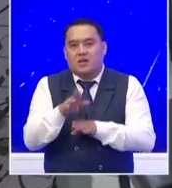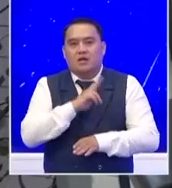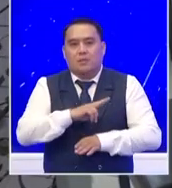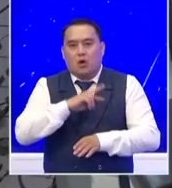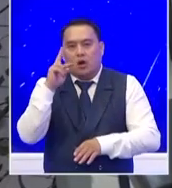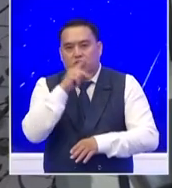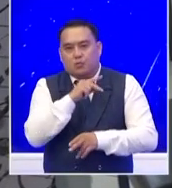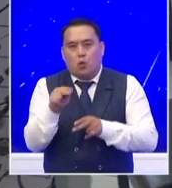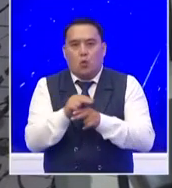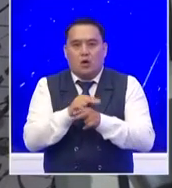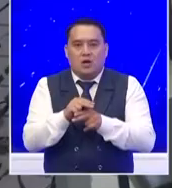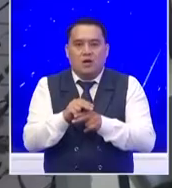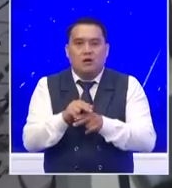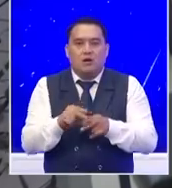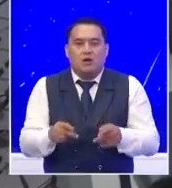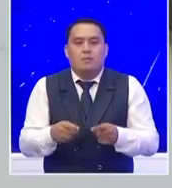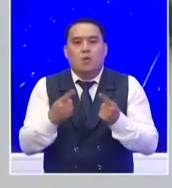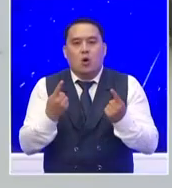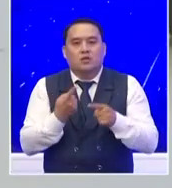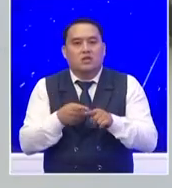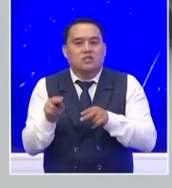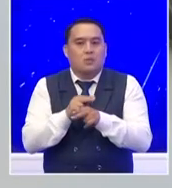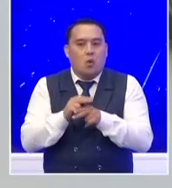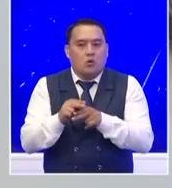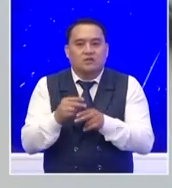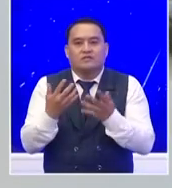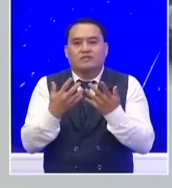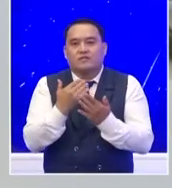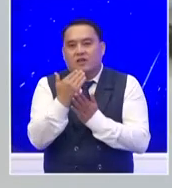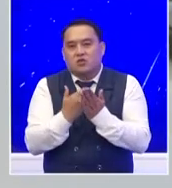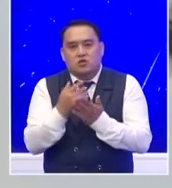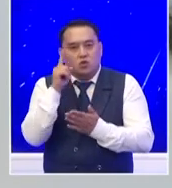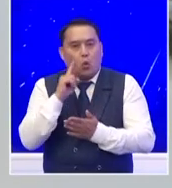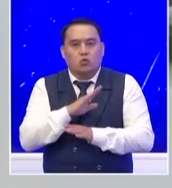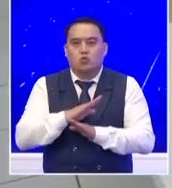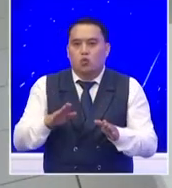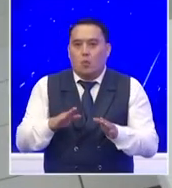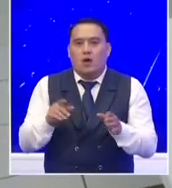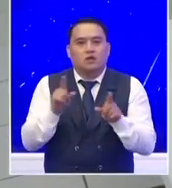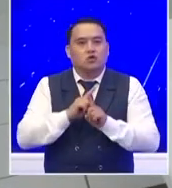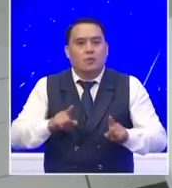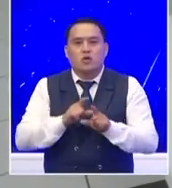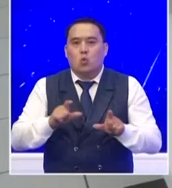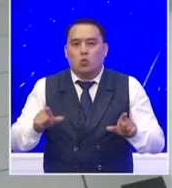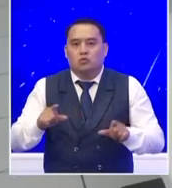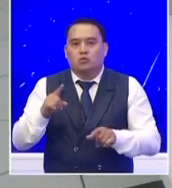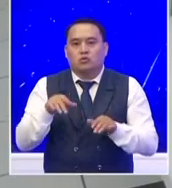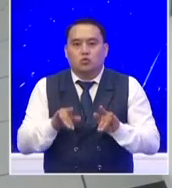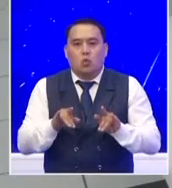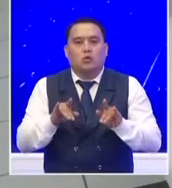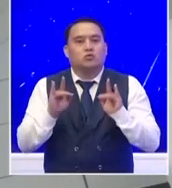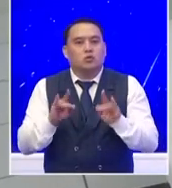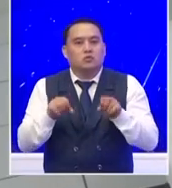над ошибками, и даже с лихвой. Помимо исправления вышеперечисленных неудобств, для особенных посетителей создали стол